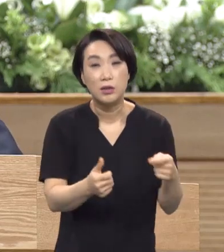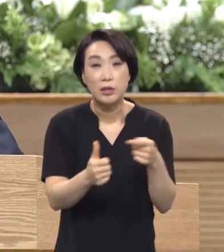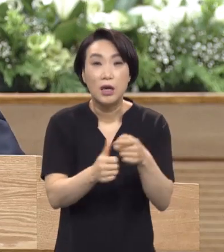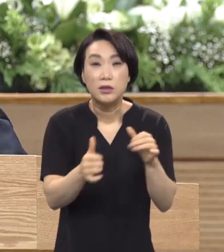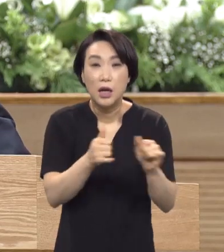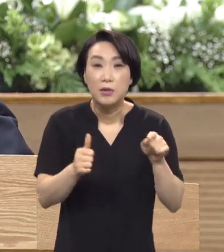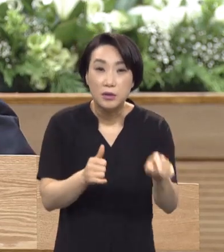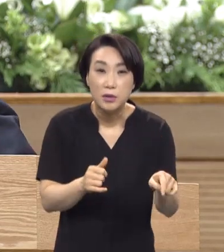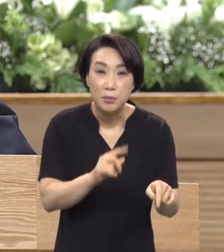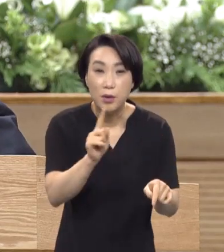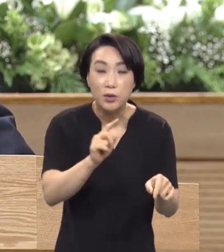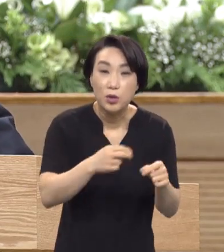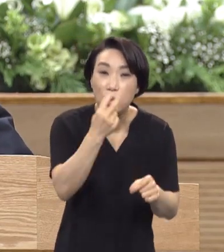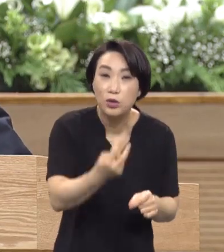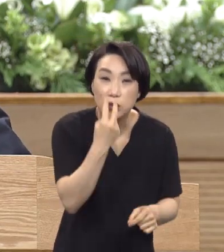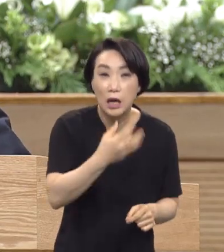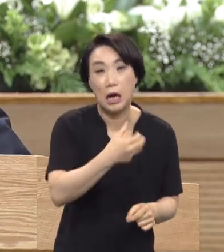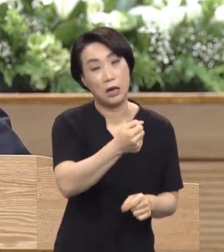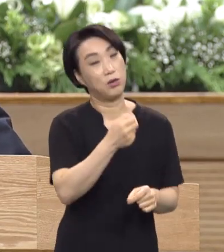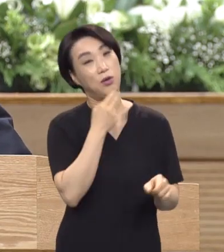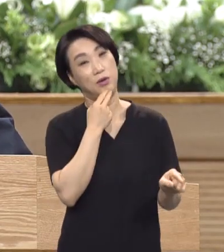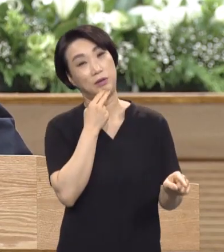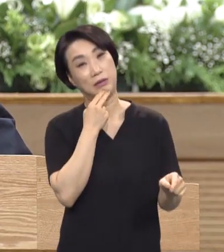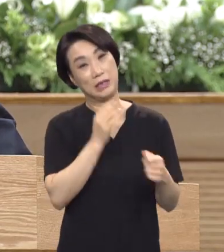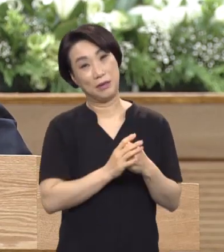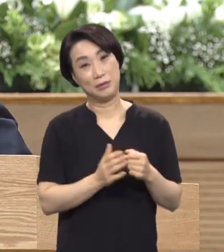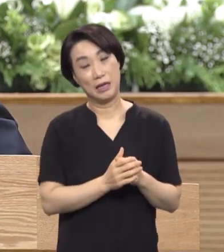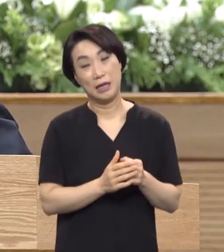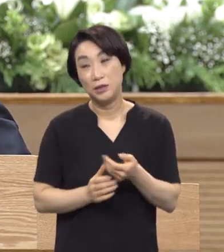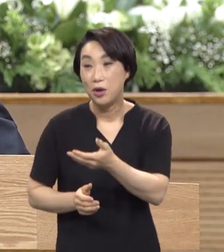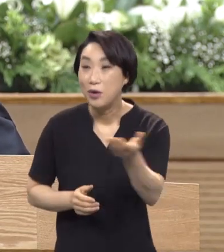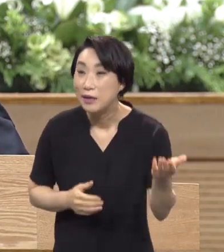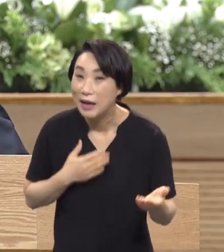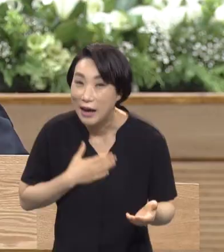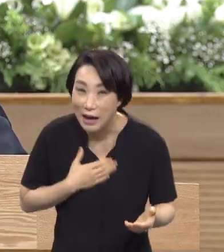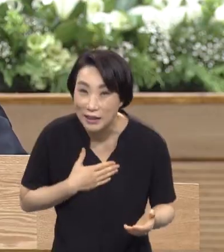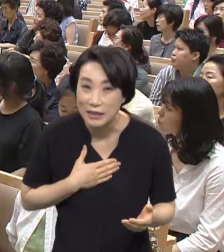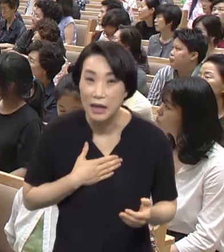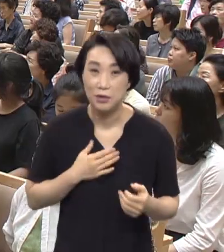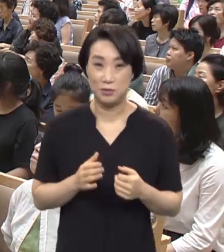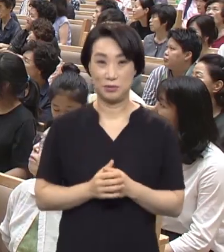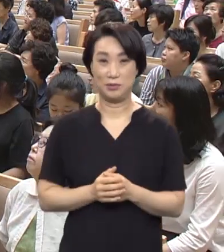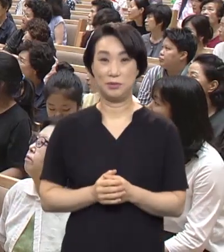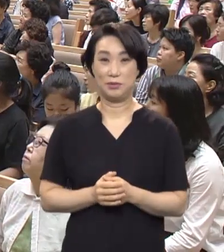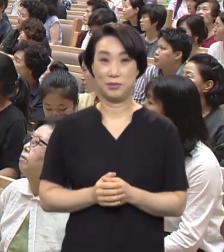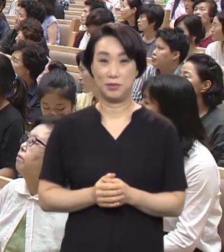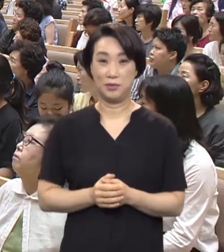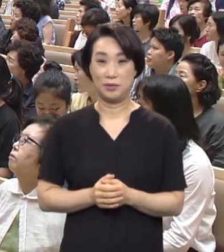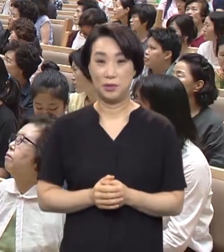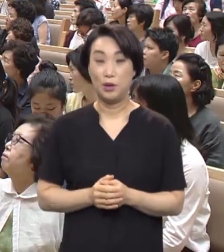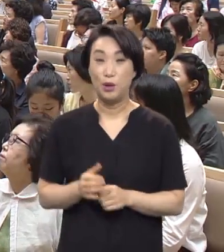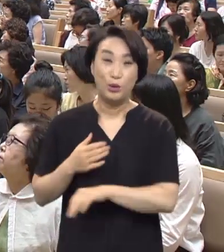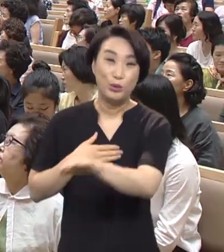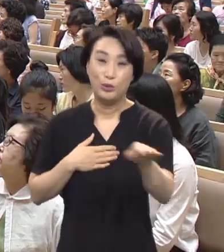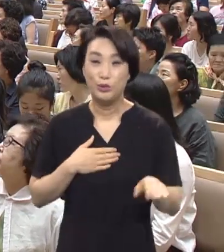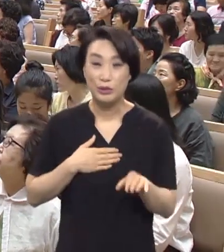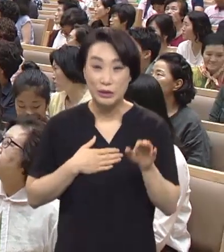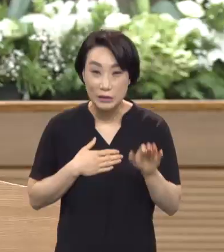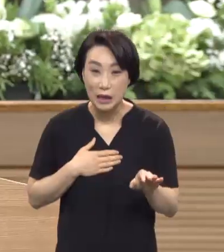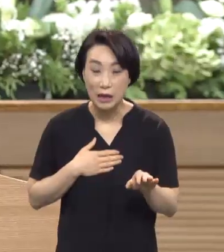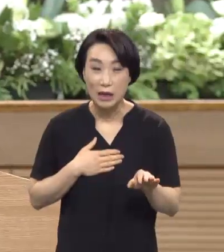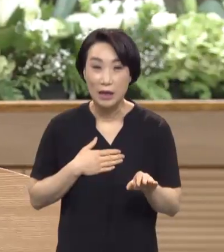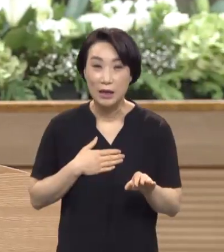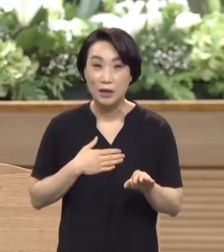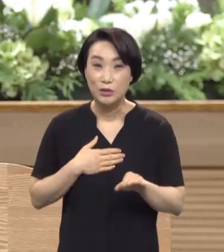살인하는 자마다 영생이 그 속에 거하지 않는 것을 너희가 아는 바라. 우리는 무슨